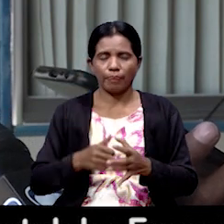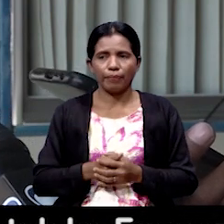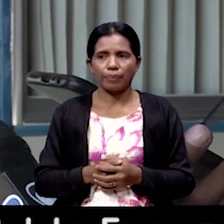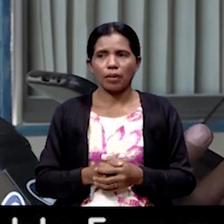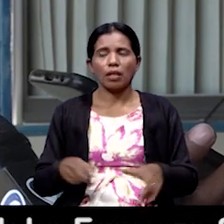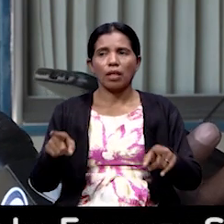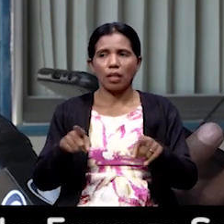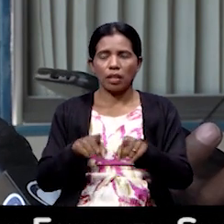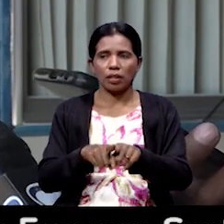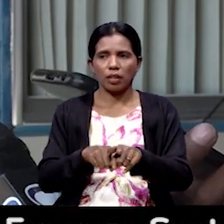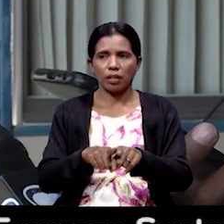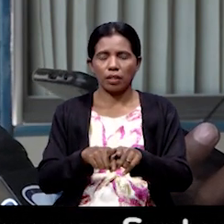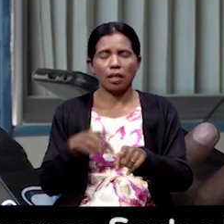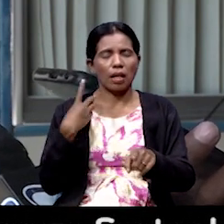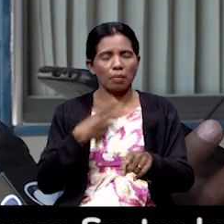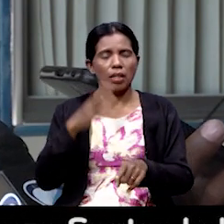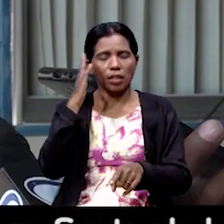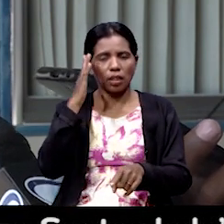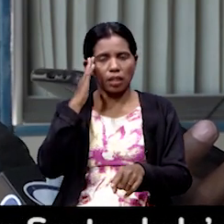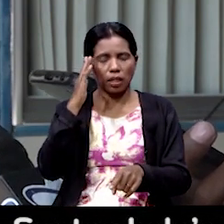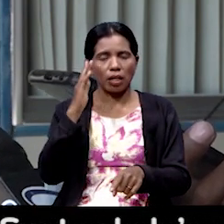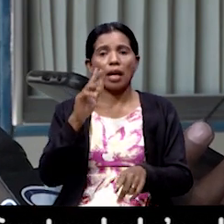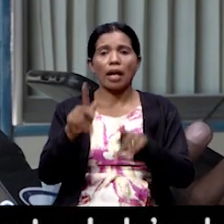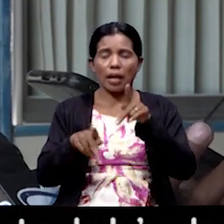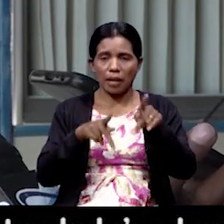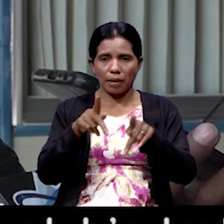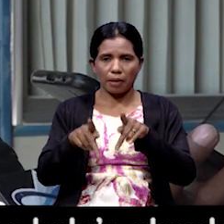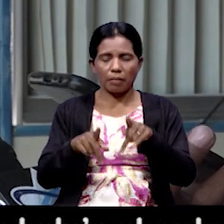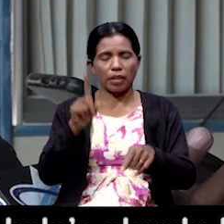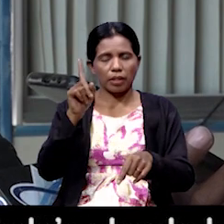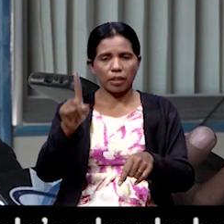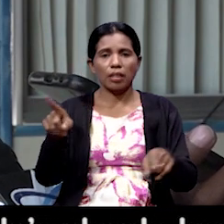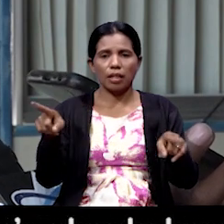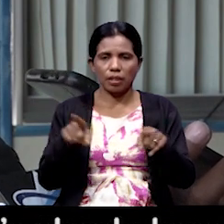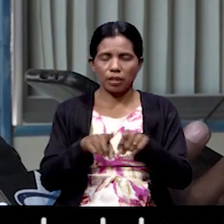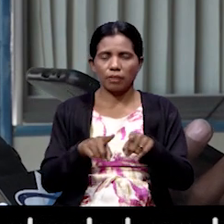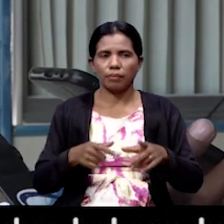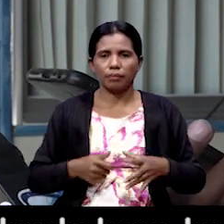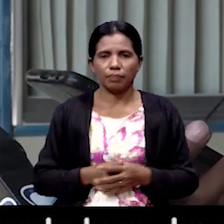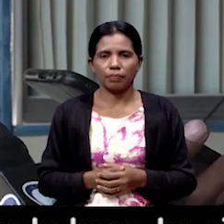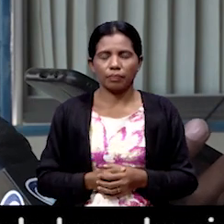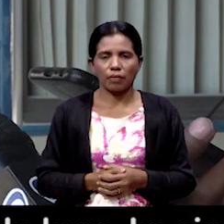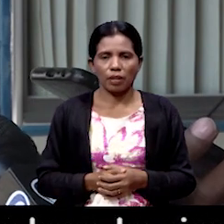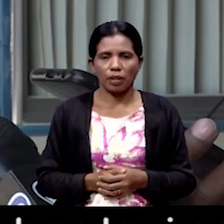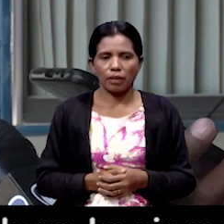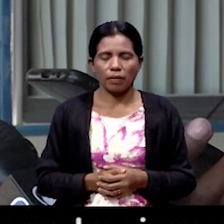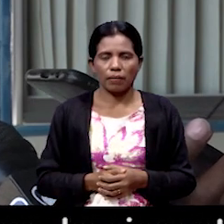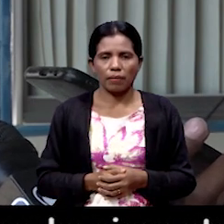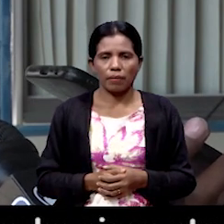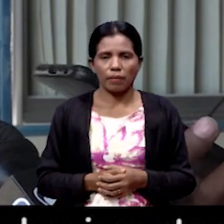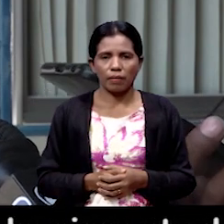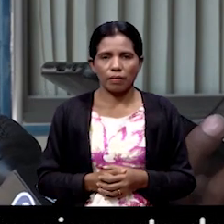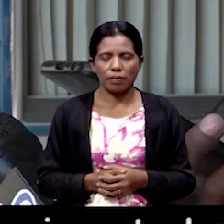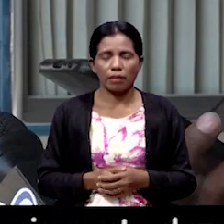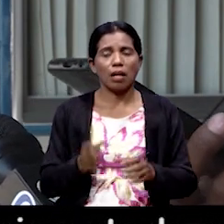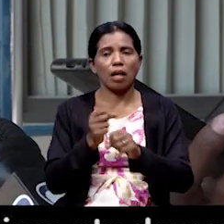hanesa fasil ami kunyes tamba emai dan ebe hanesa kuaze ke halo